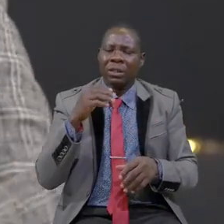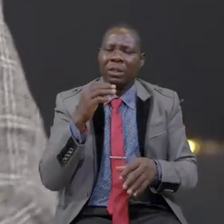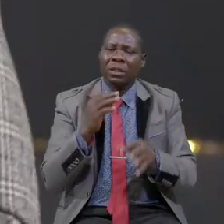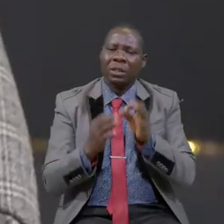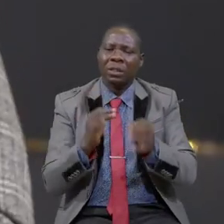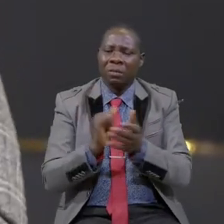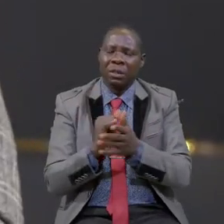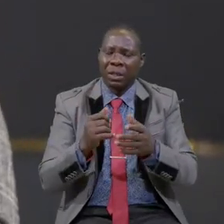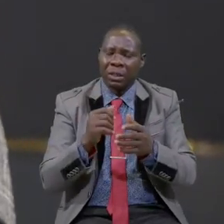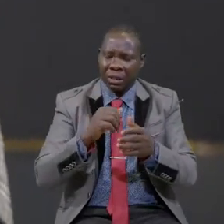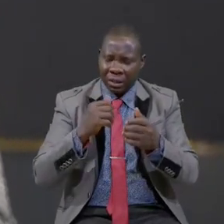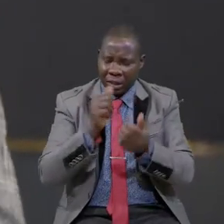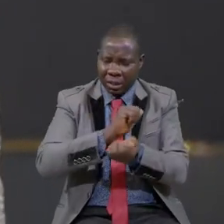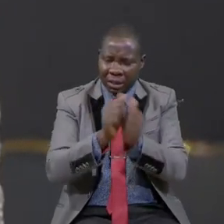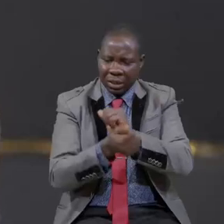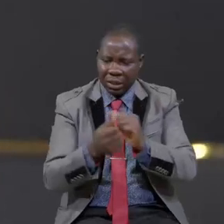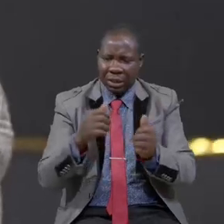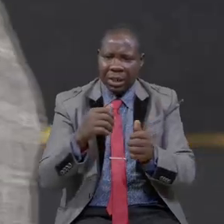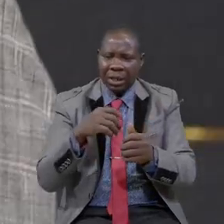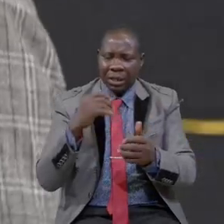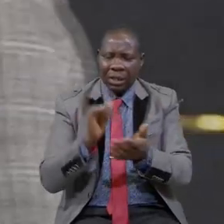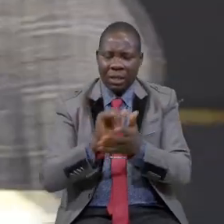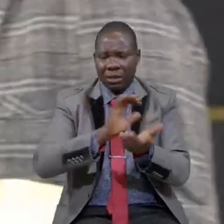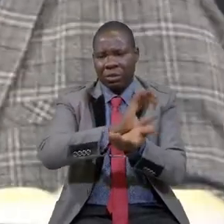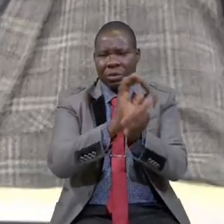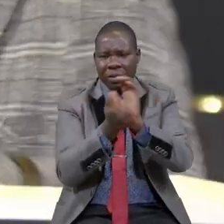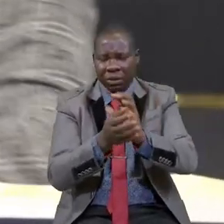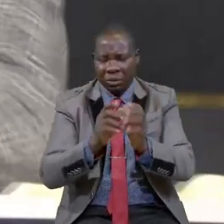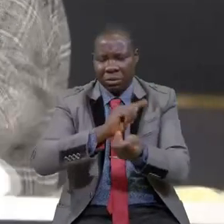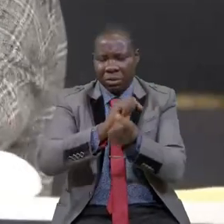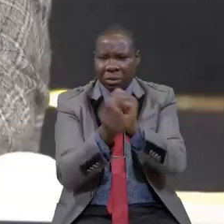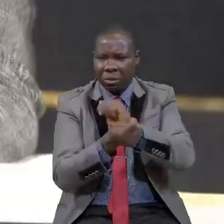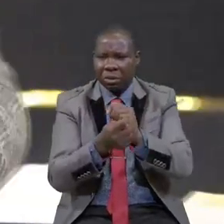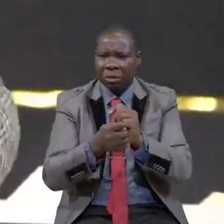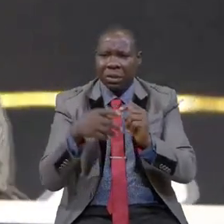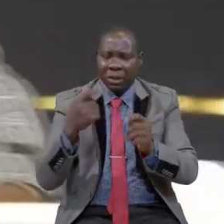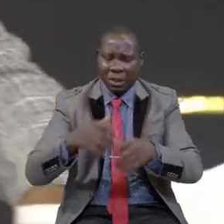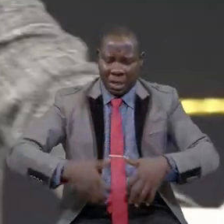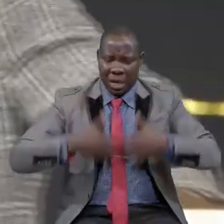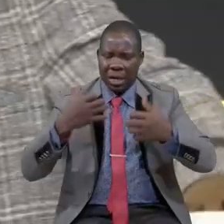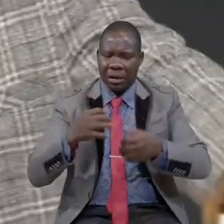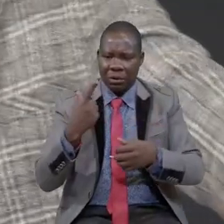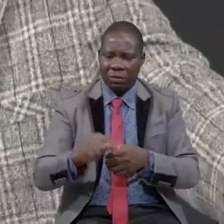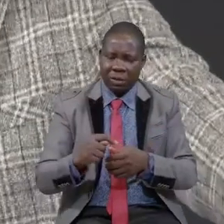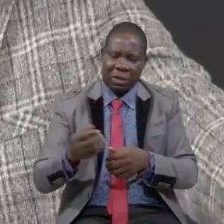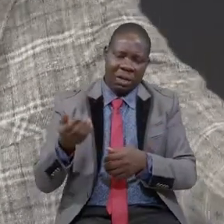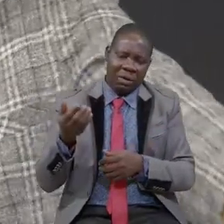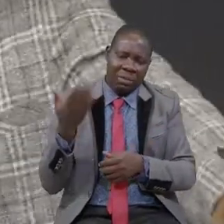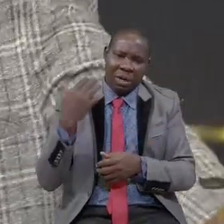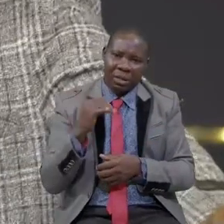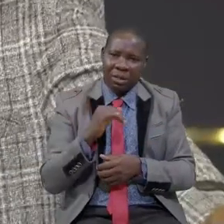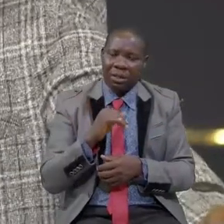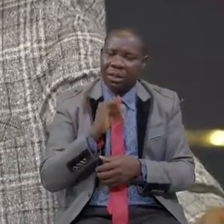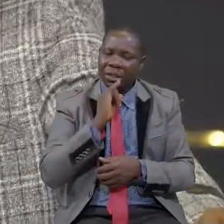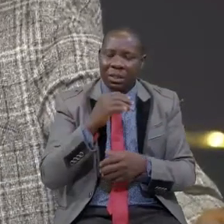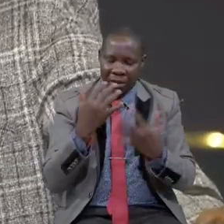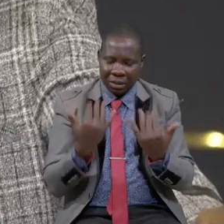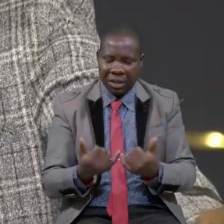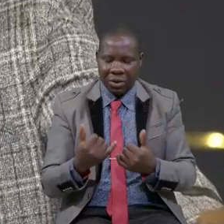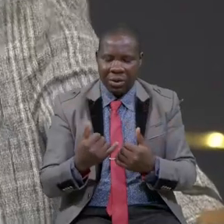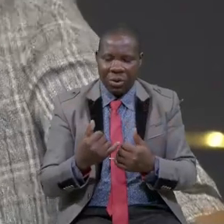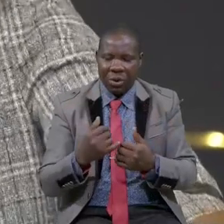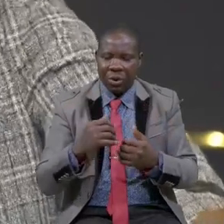telle conversion, si une telle transformation n'a pas touché la couleur du passé et c'est toujours là, il n'y a pas le sourire